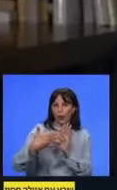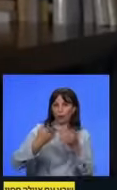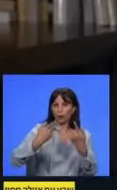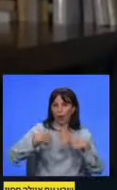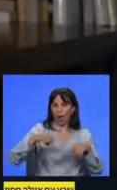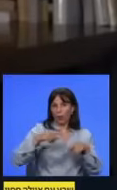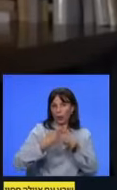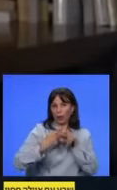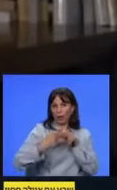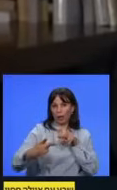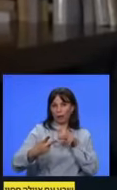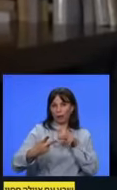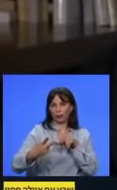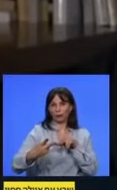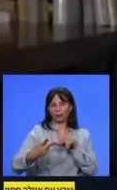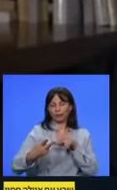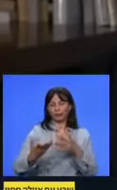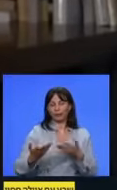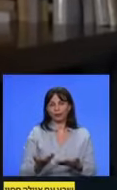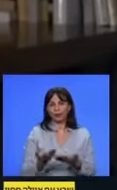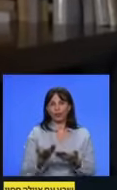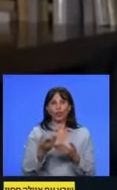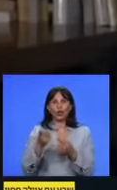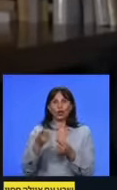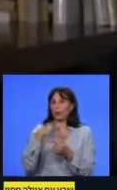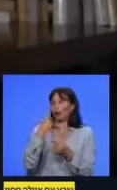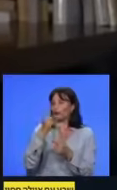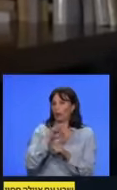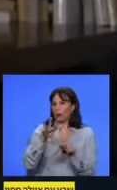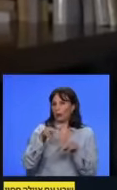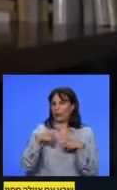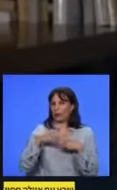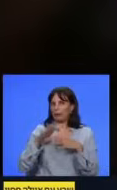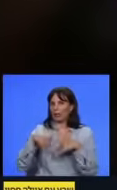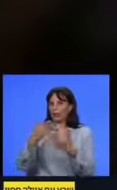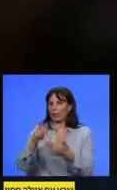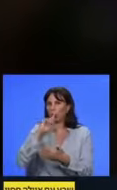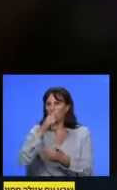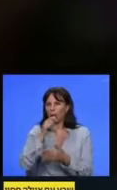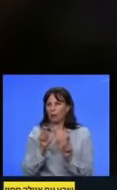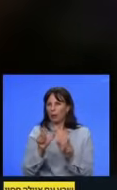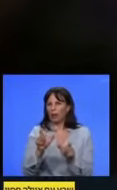מפשע. ובעצם זה שאתה מסרב לפתוח את הטלפון, אתה מגן, על מי אתה מגן?